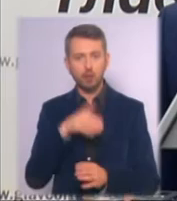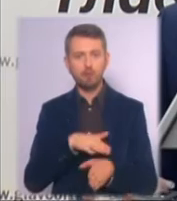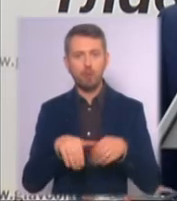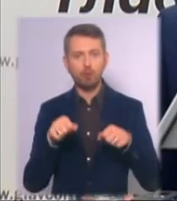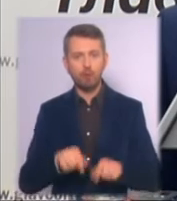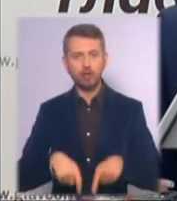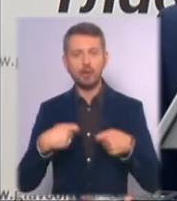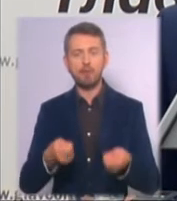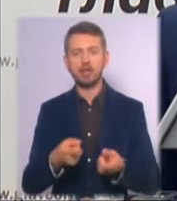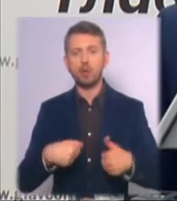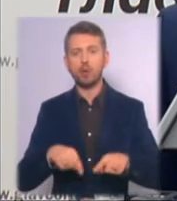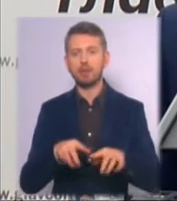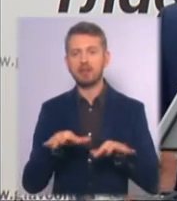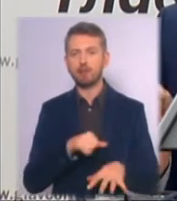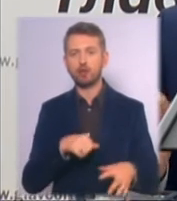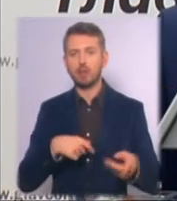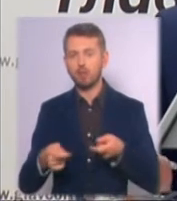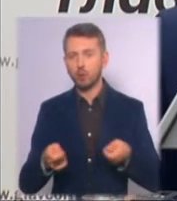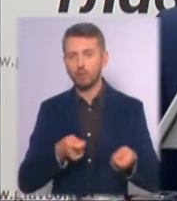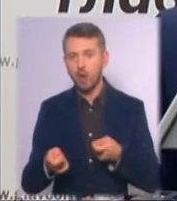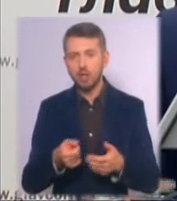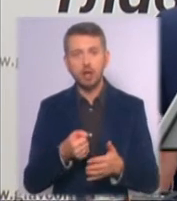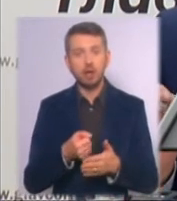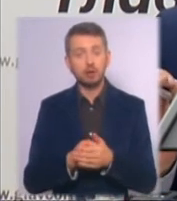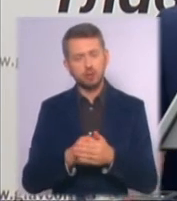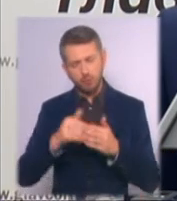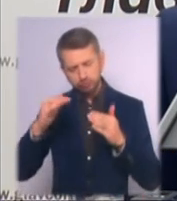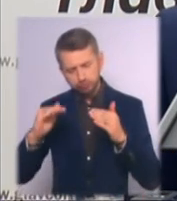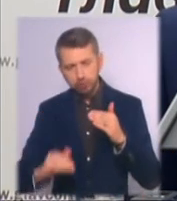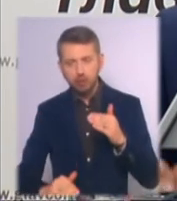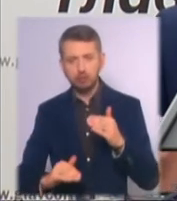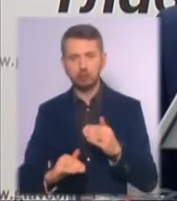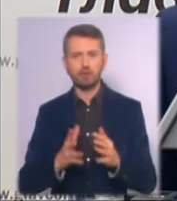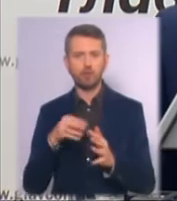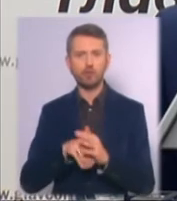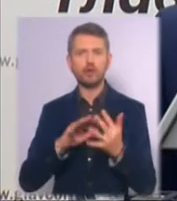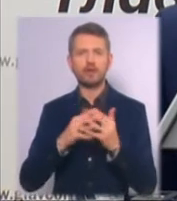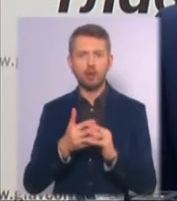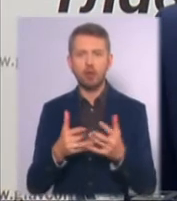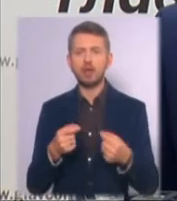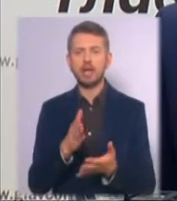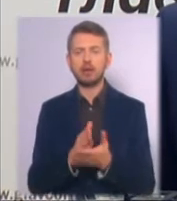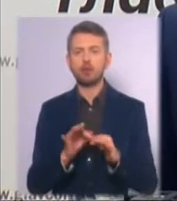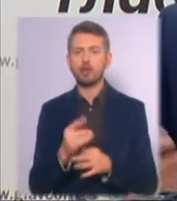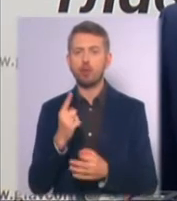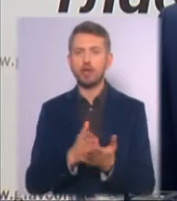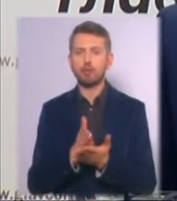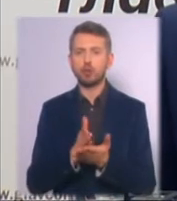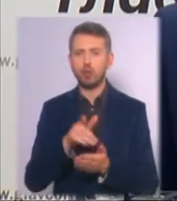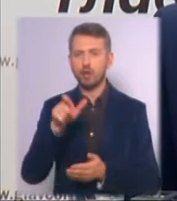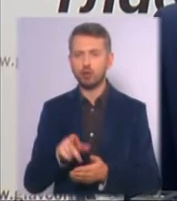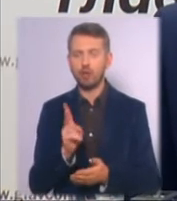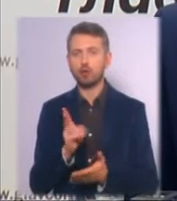передані органам місцевого самоврядування до найнижчого рівня, включно з селом, де є хоча б одна посадова особа, яка має